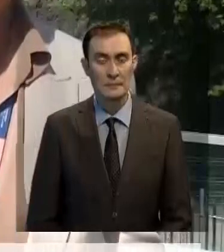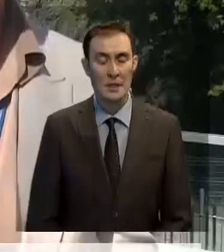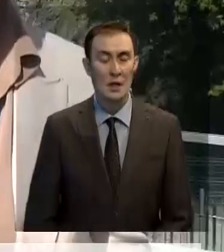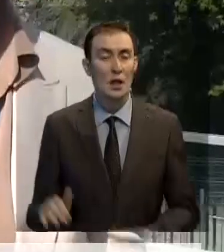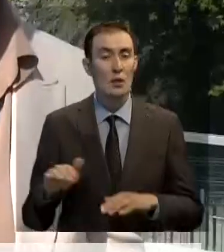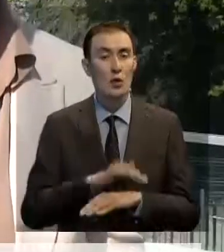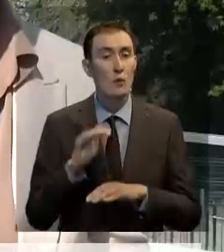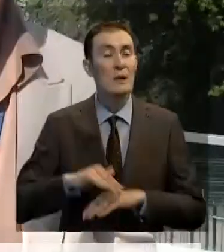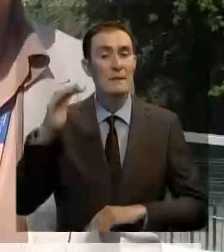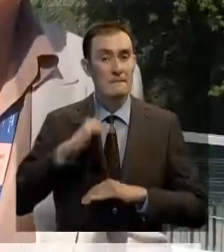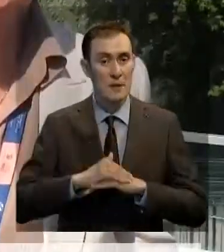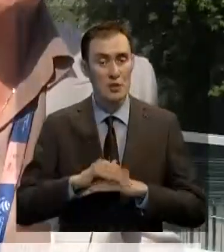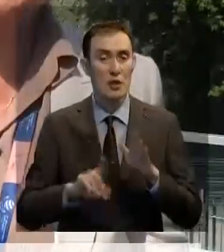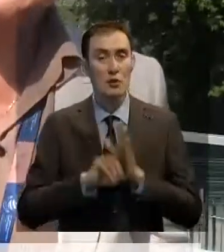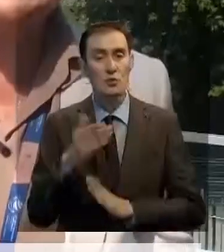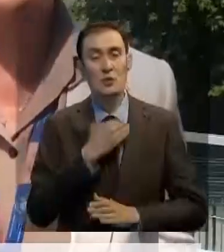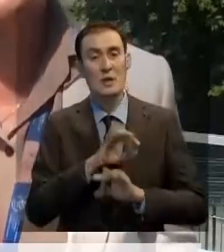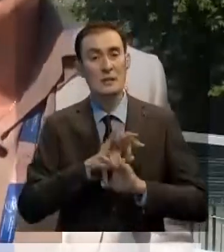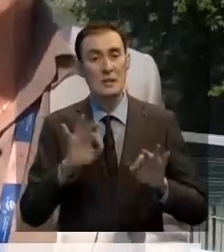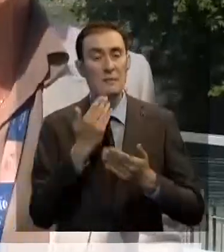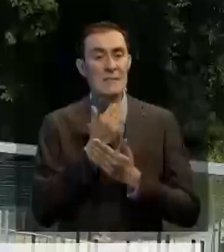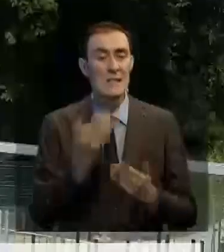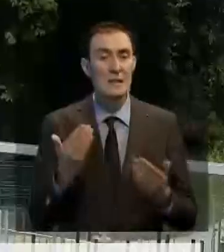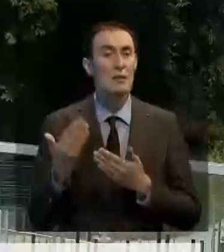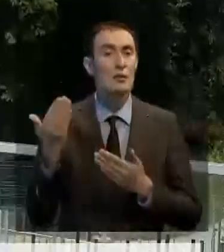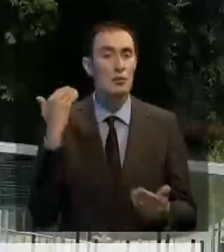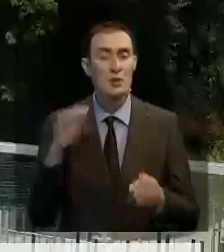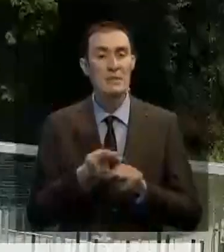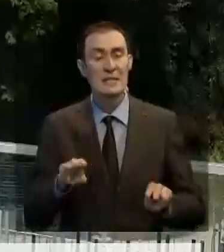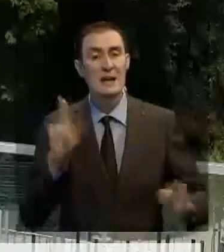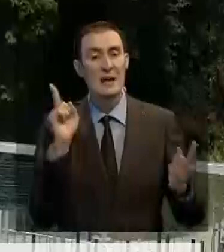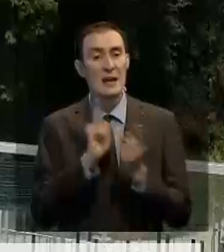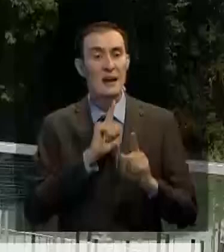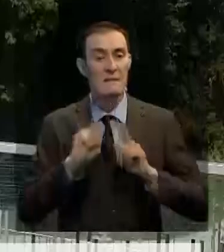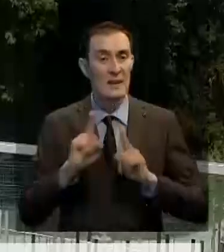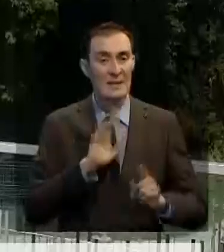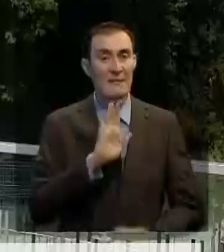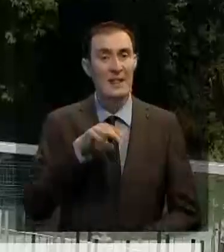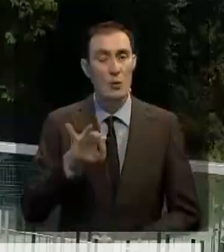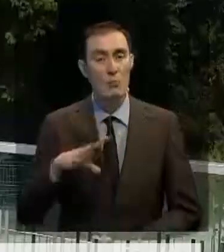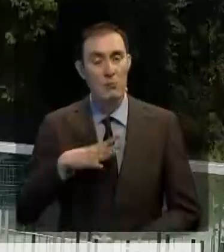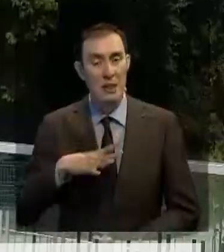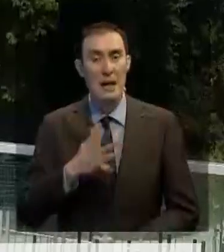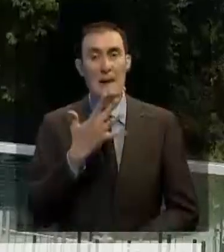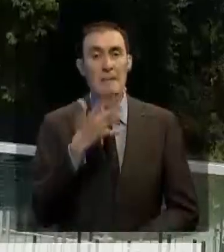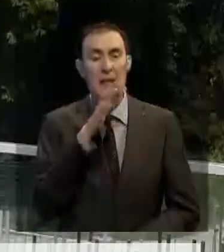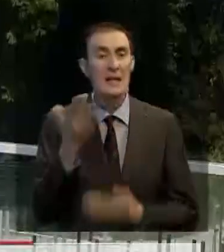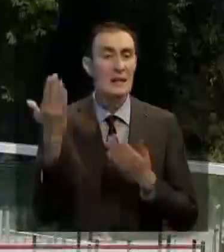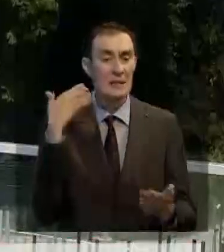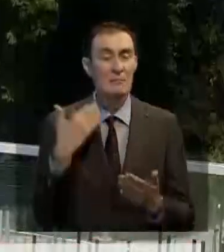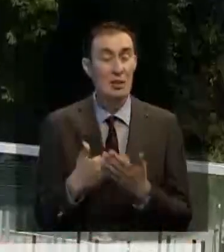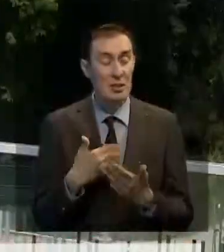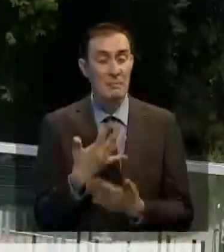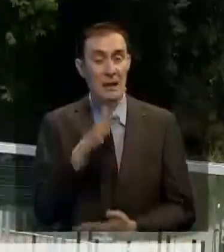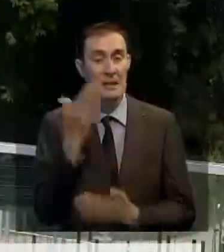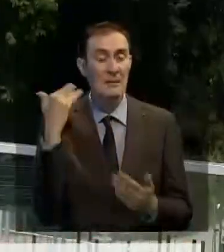Добрый вечер, Гульнара. Начну с того, что последняя, предыдущая министерская конференция ВТО проходила 5 лет назад, почти 5 лет